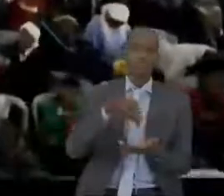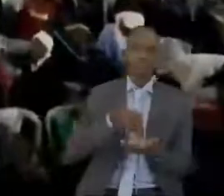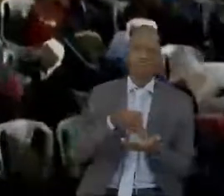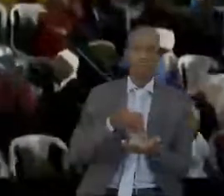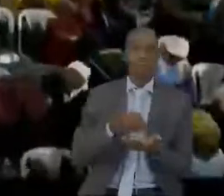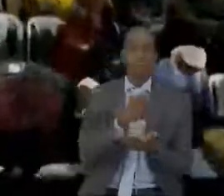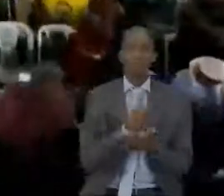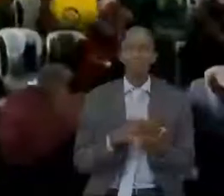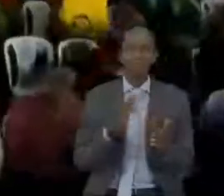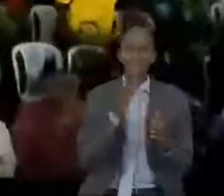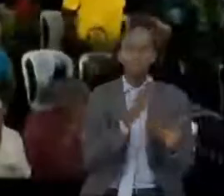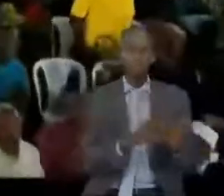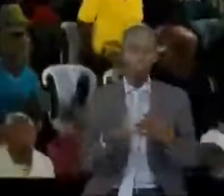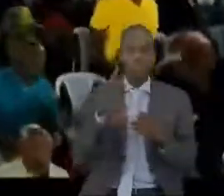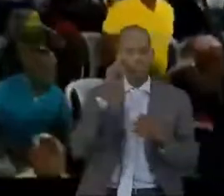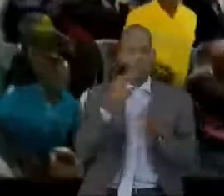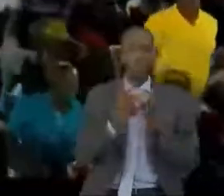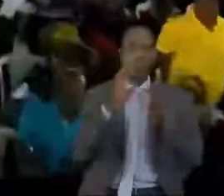Préparons-nous pour le miracle.